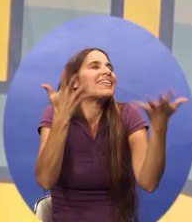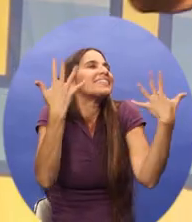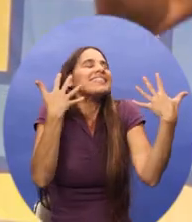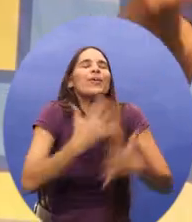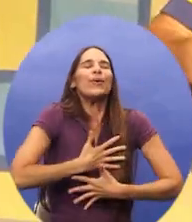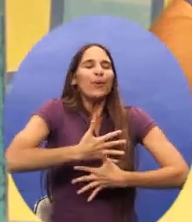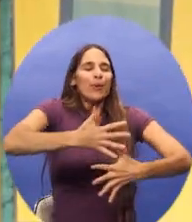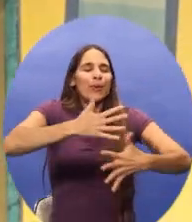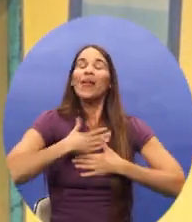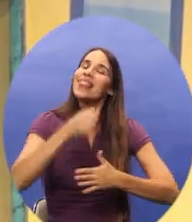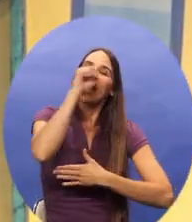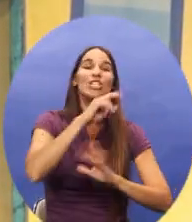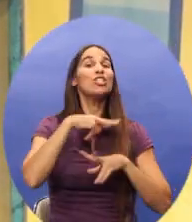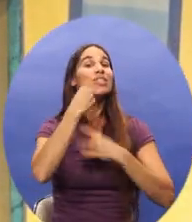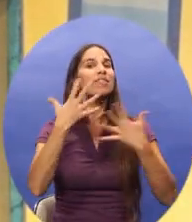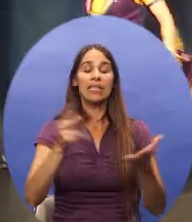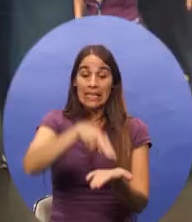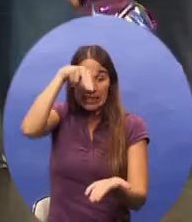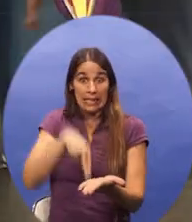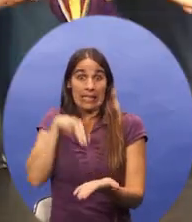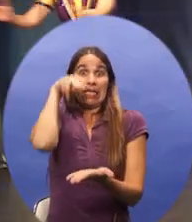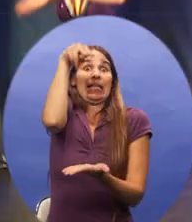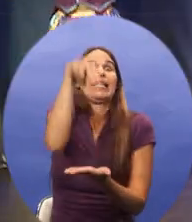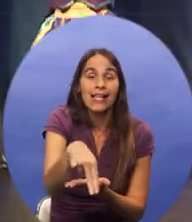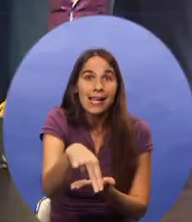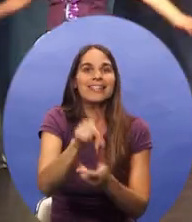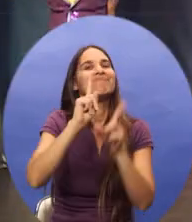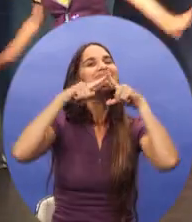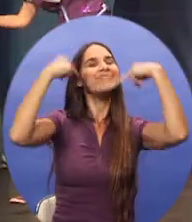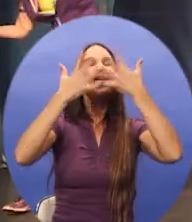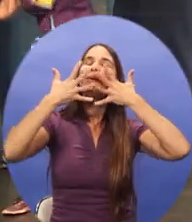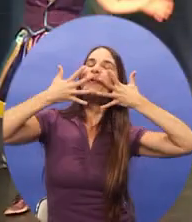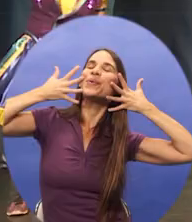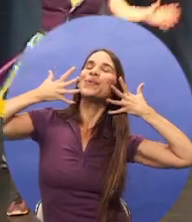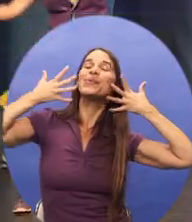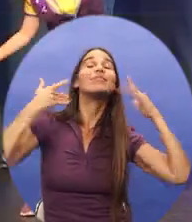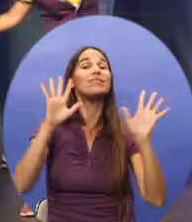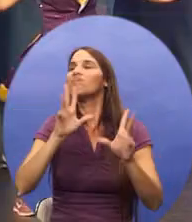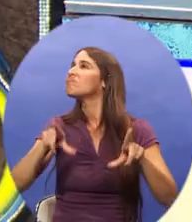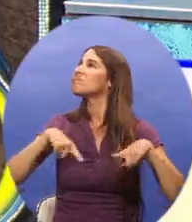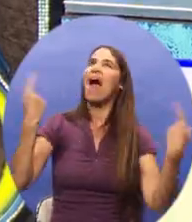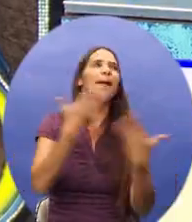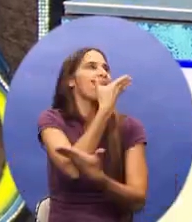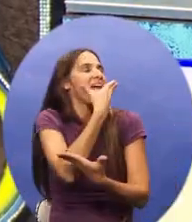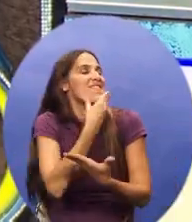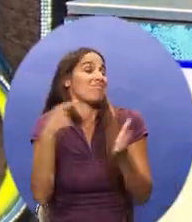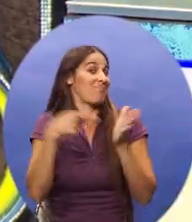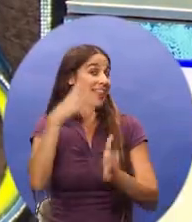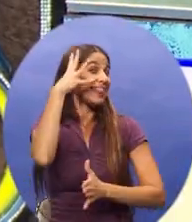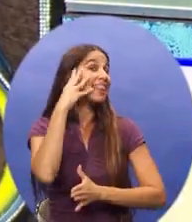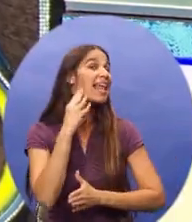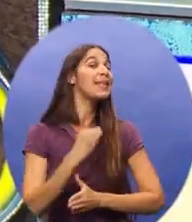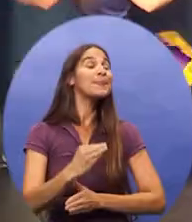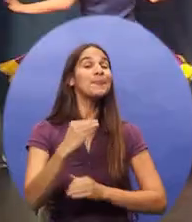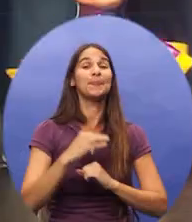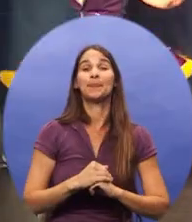כך הרבה אוויר נשיר בקול. קפיצה לאחור, קפיצה לפנים, חיוך גדול על הפנים, החיים